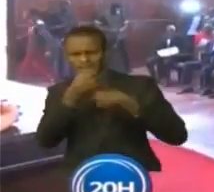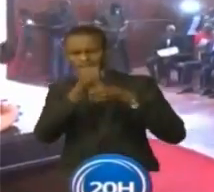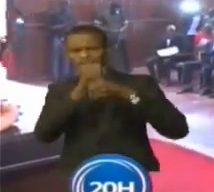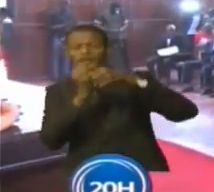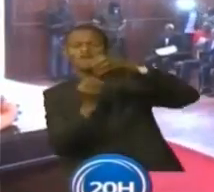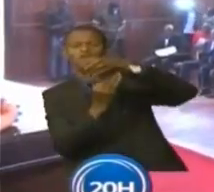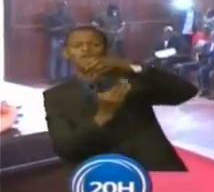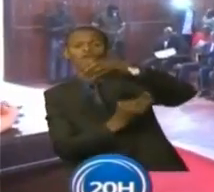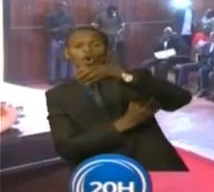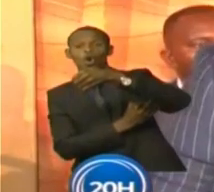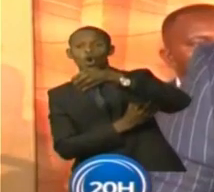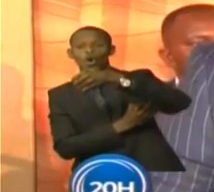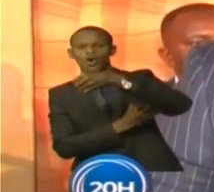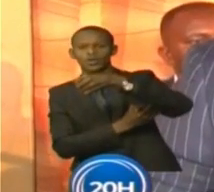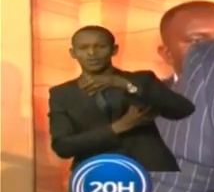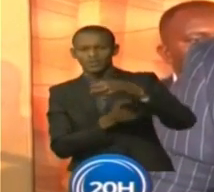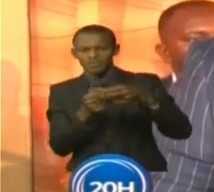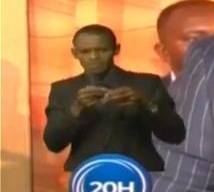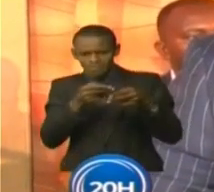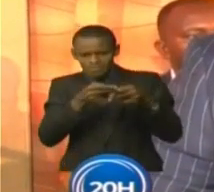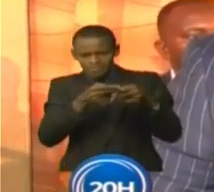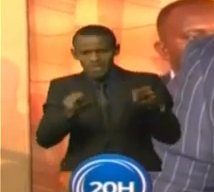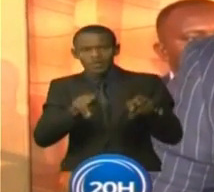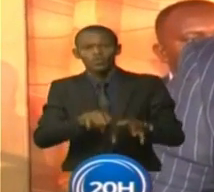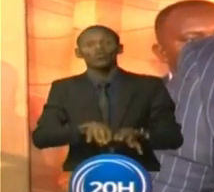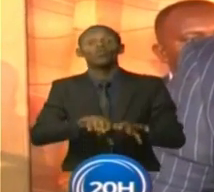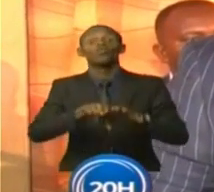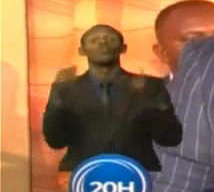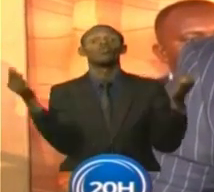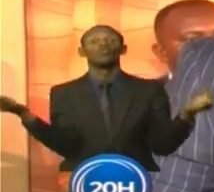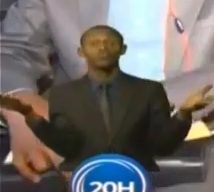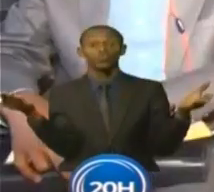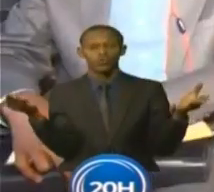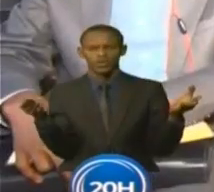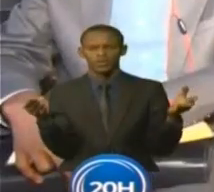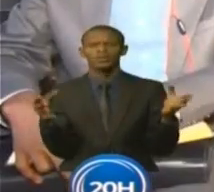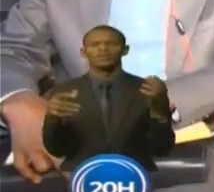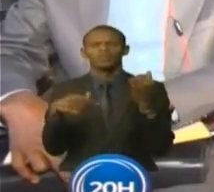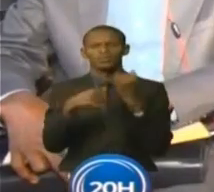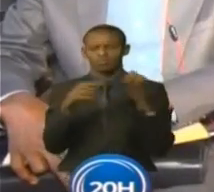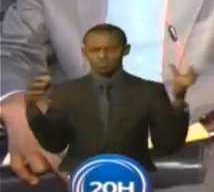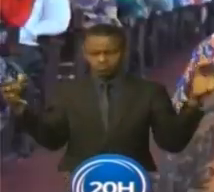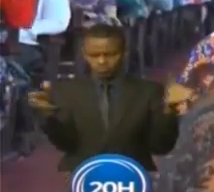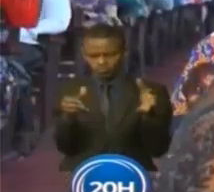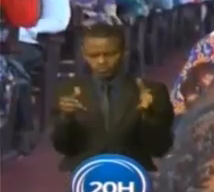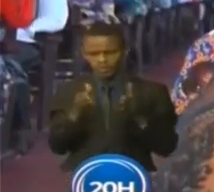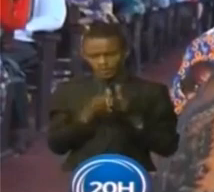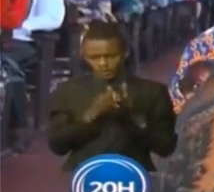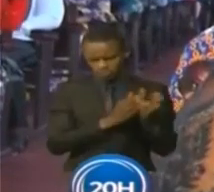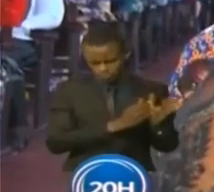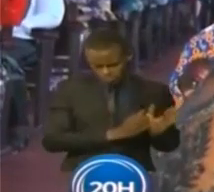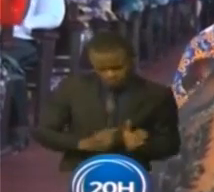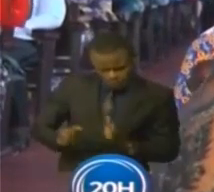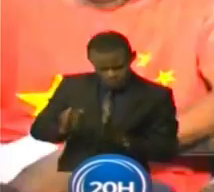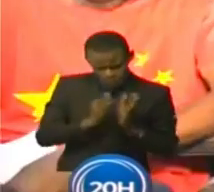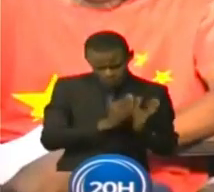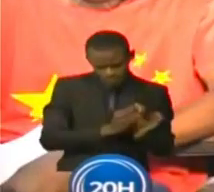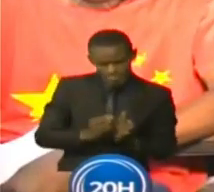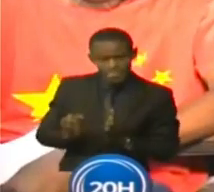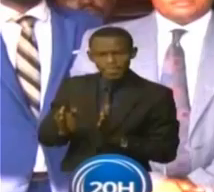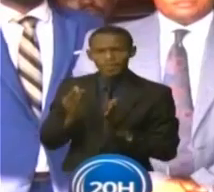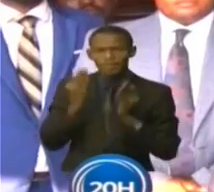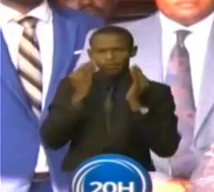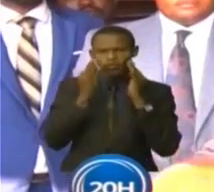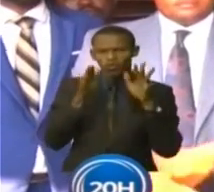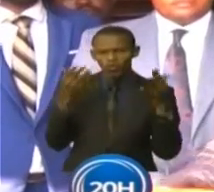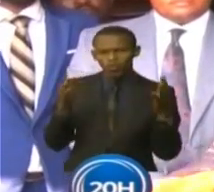officielle de la dite plateforme. Noël Boudaki et Batanga, honorable député national et coordonnateur de cette grande machine électorale, donne des